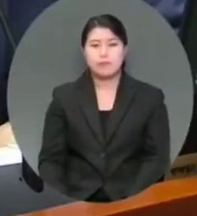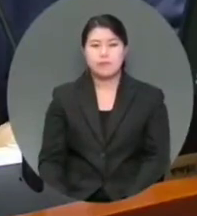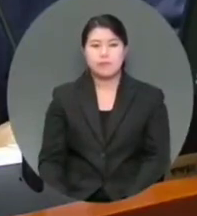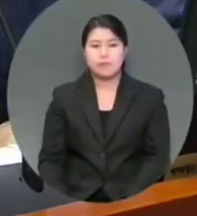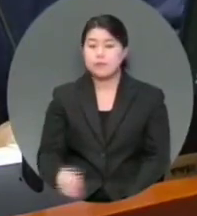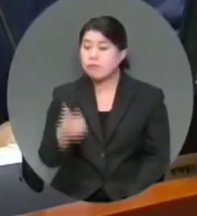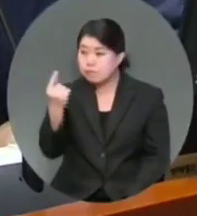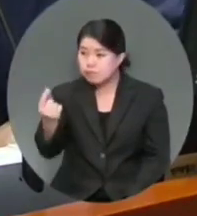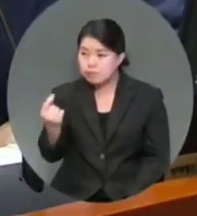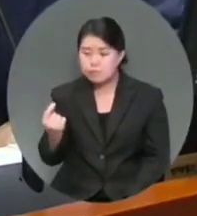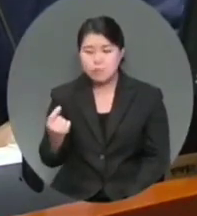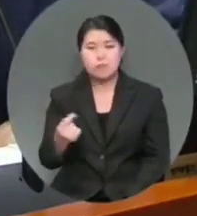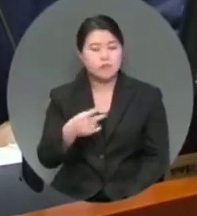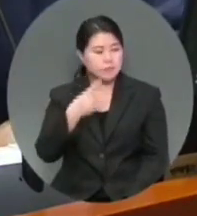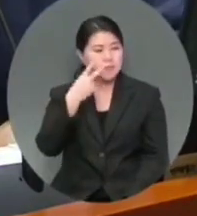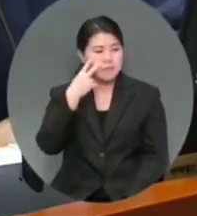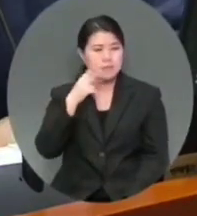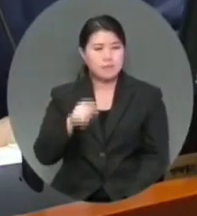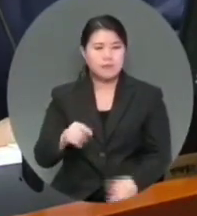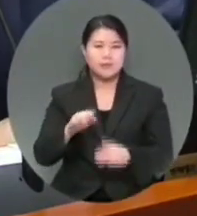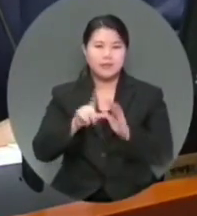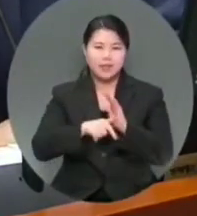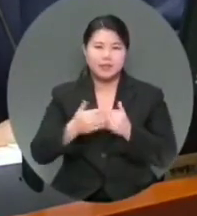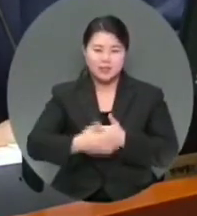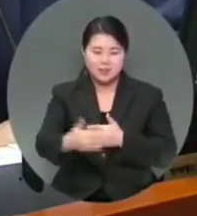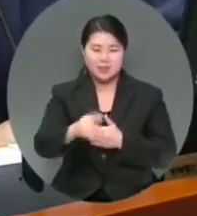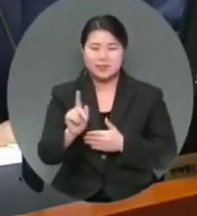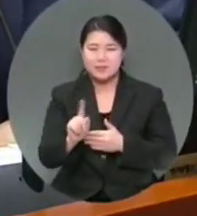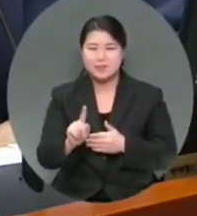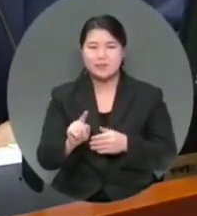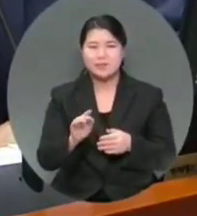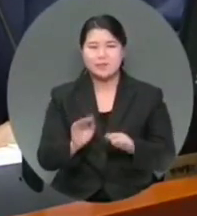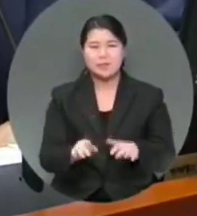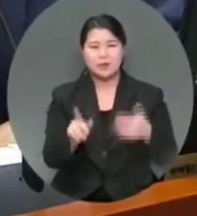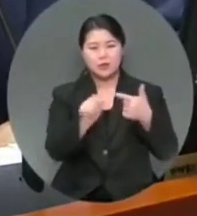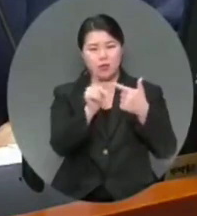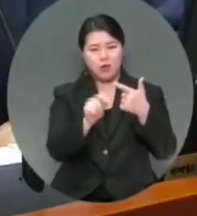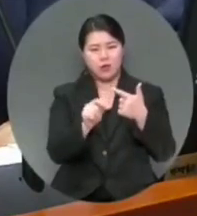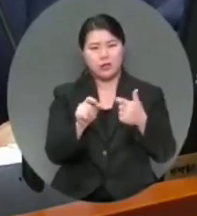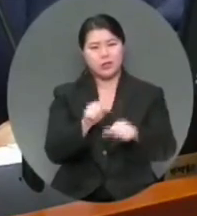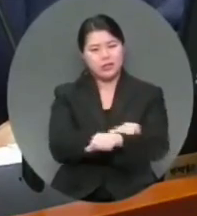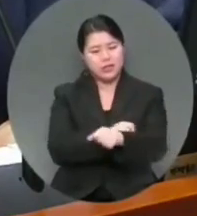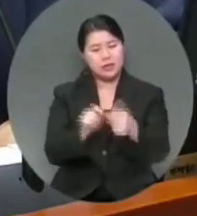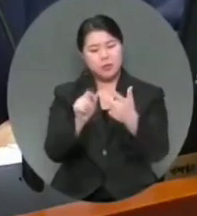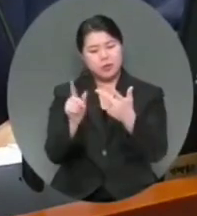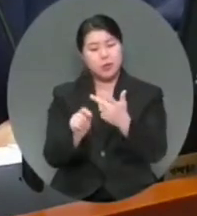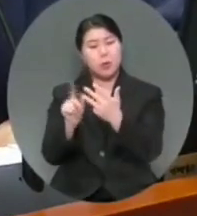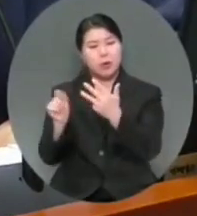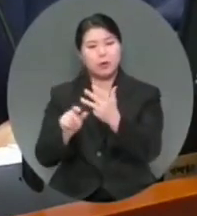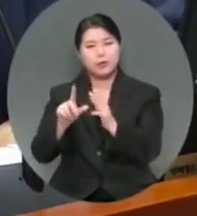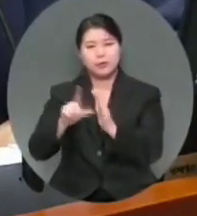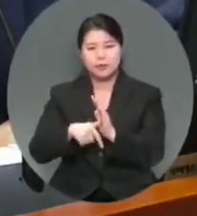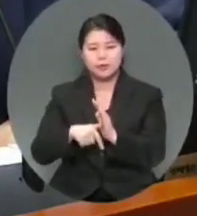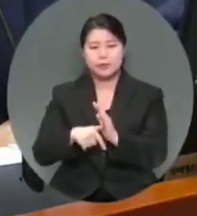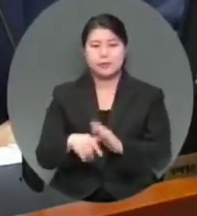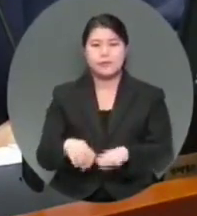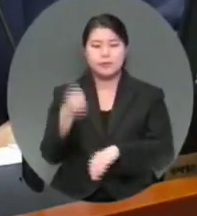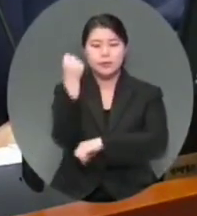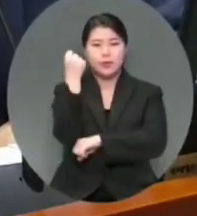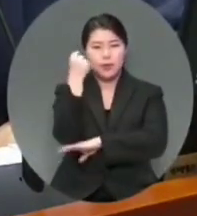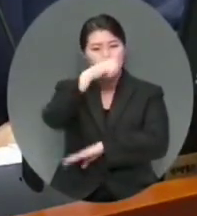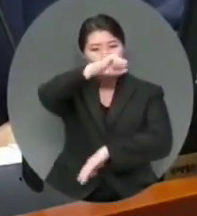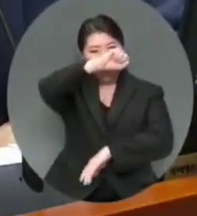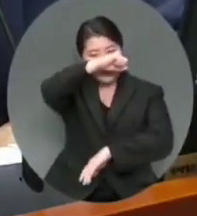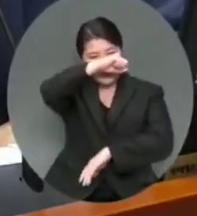부처님 맞죠? 예, 그때부터의 절차는 소위 말해서 이제 6월 특히 7월 8월 이럴 때는 기본